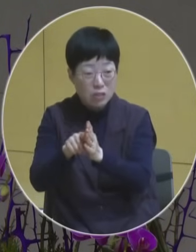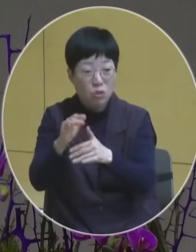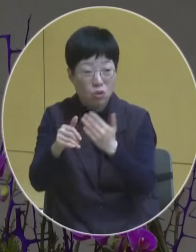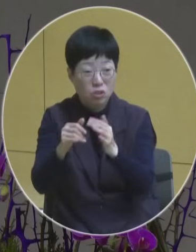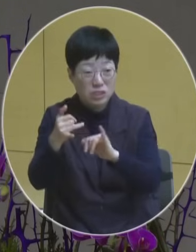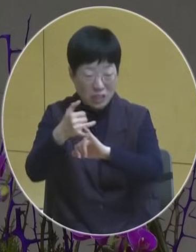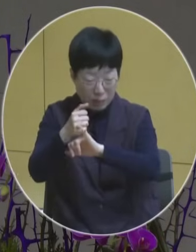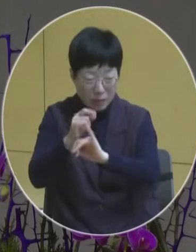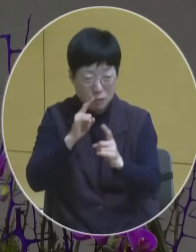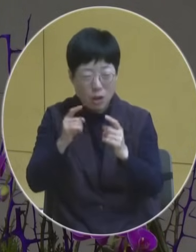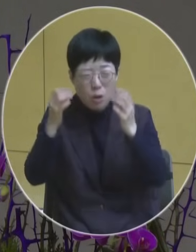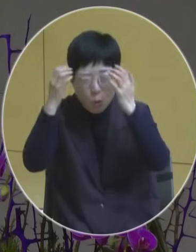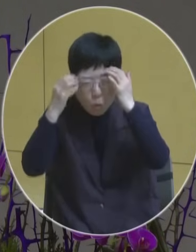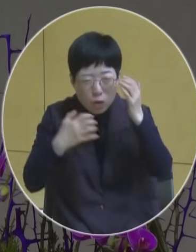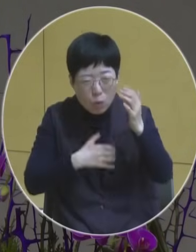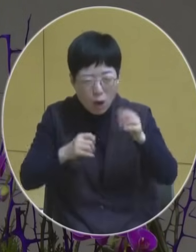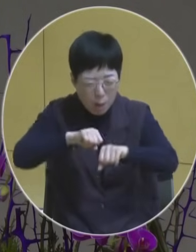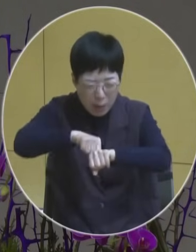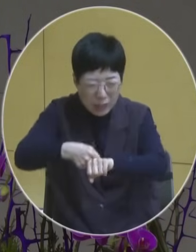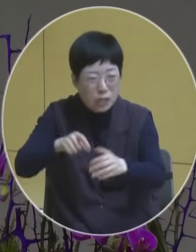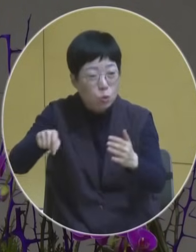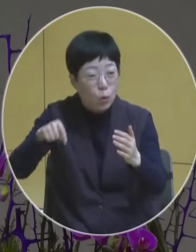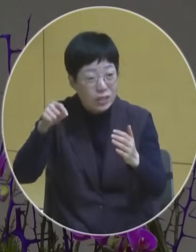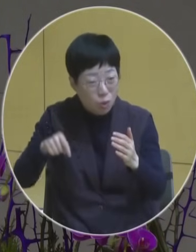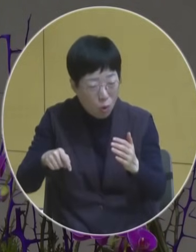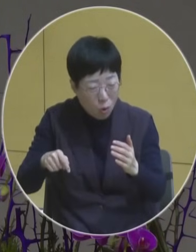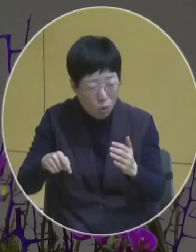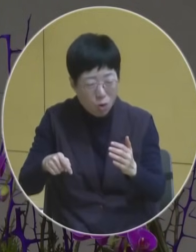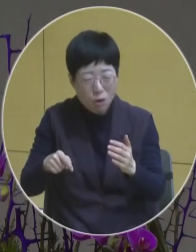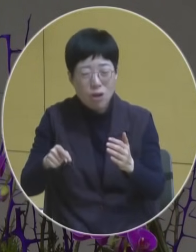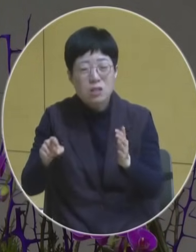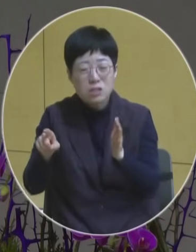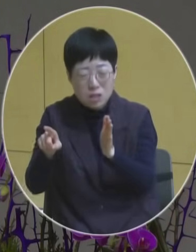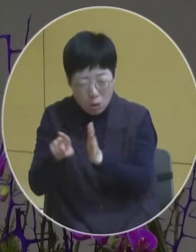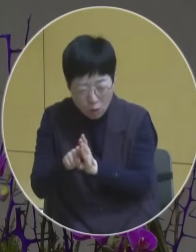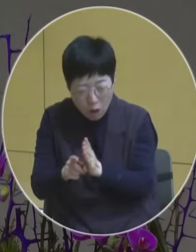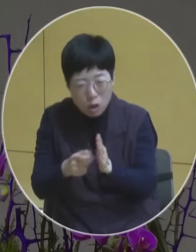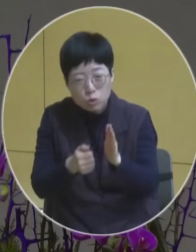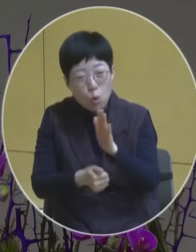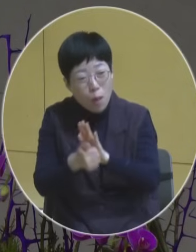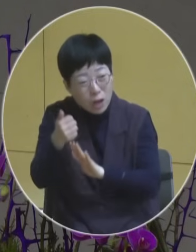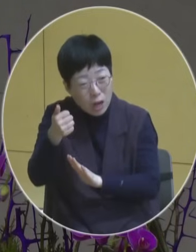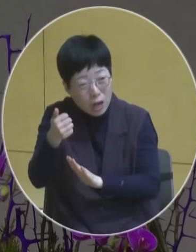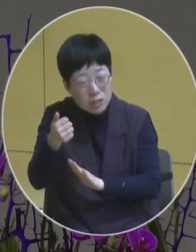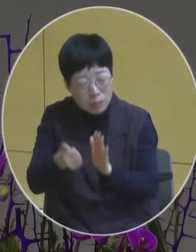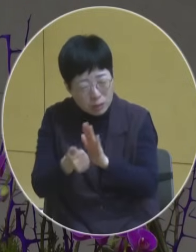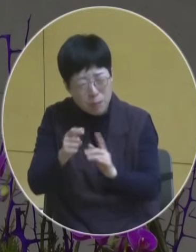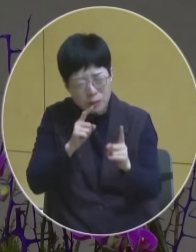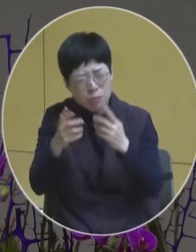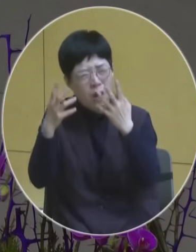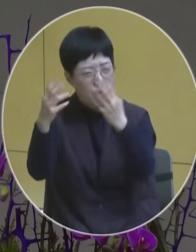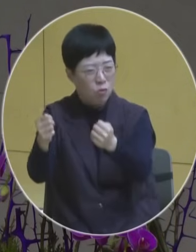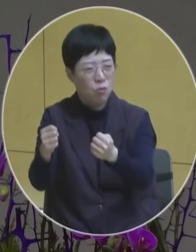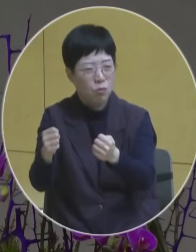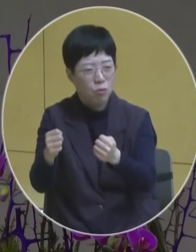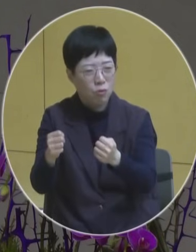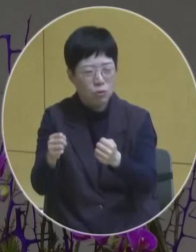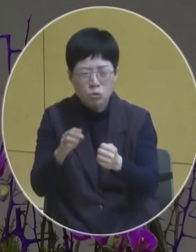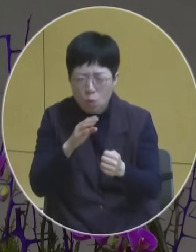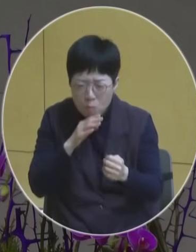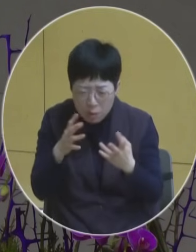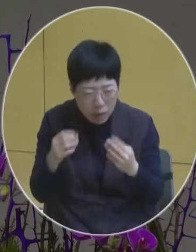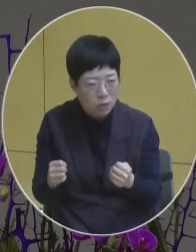신약성경이잖아요. 고난과 박해 속에서도 얼마나 소망과 희망이 되는 말씀이 이 성경에는 얼마나 많습니까? 서신서에